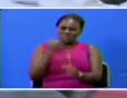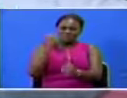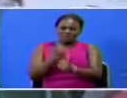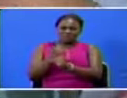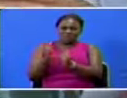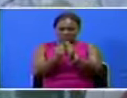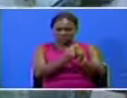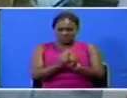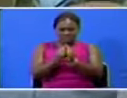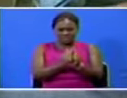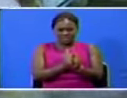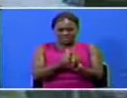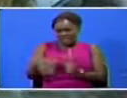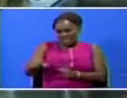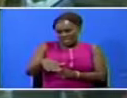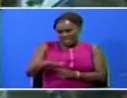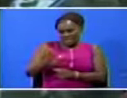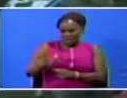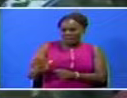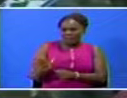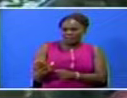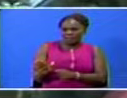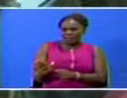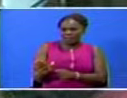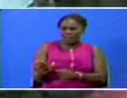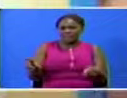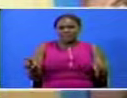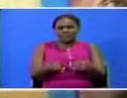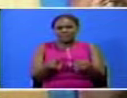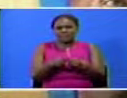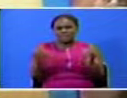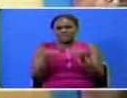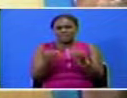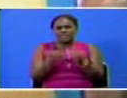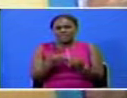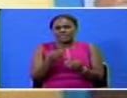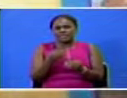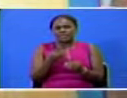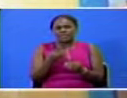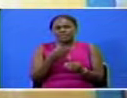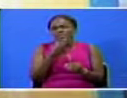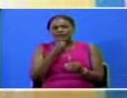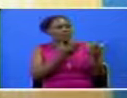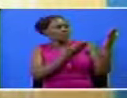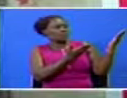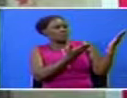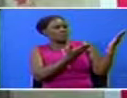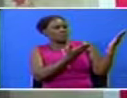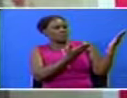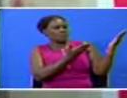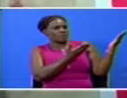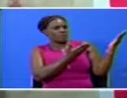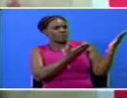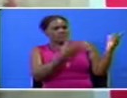Katika wadi ya Kaptarakwa, kaunti ya Elgeyo Marakwet, vile vile tunayompata huyu bwana kinyozi. Gilbert Kimayo